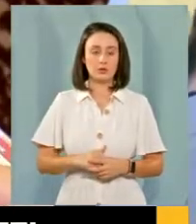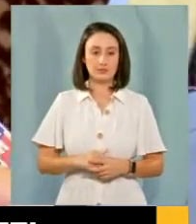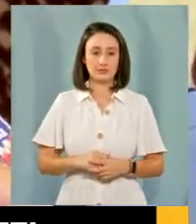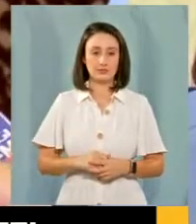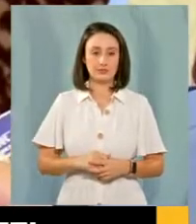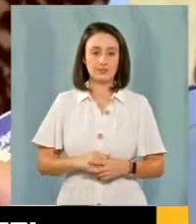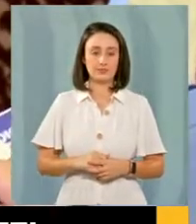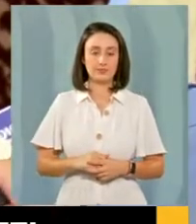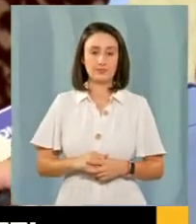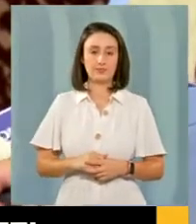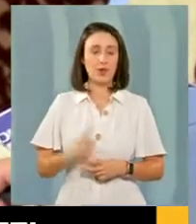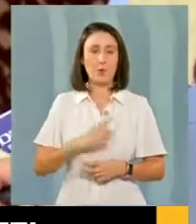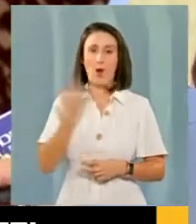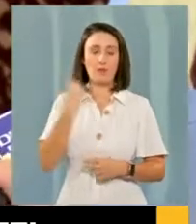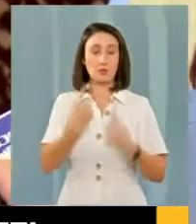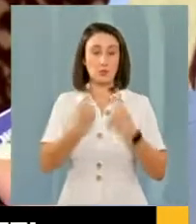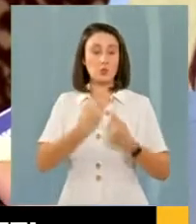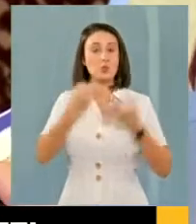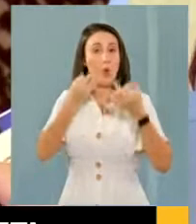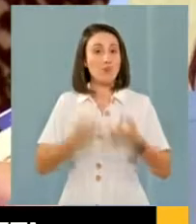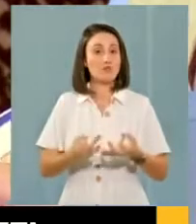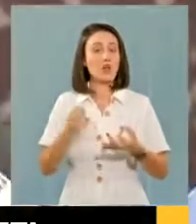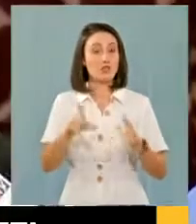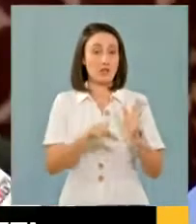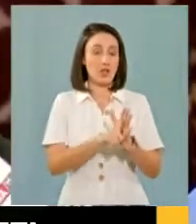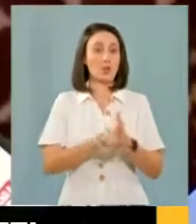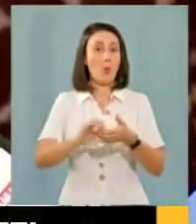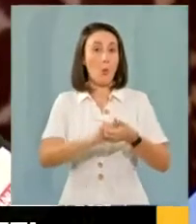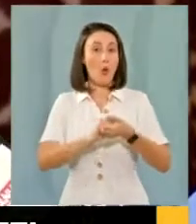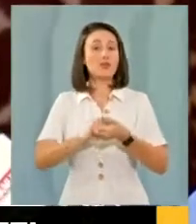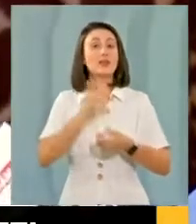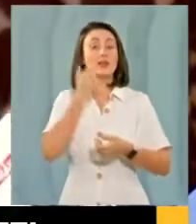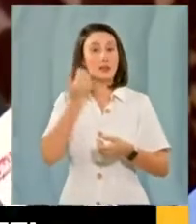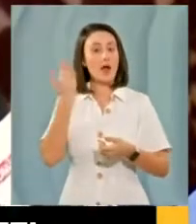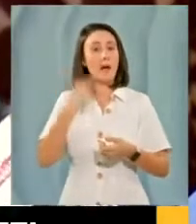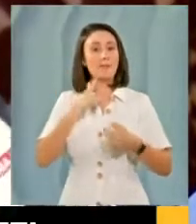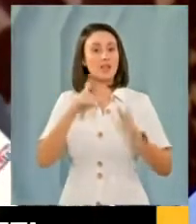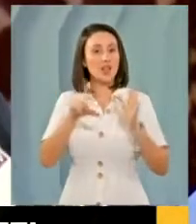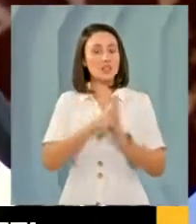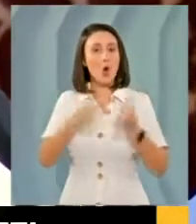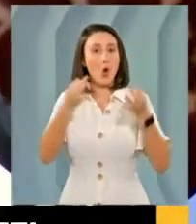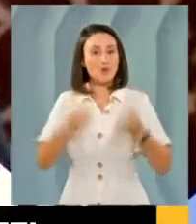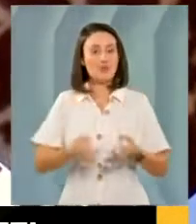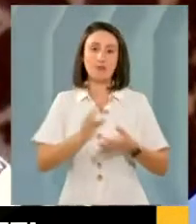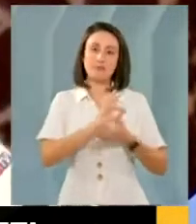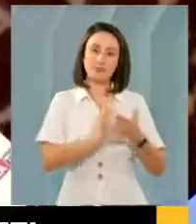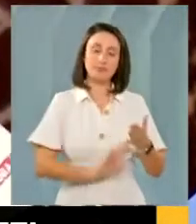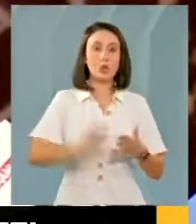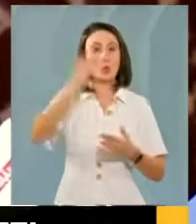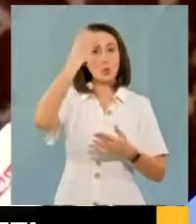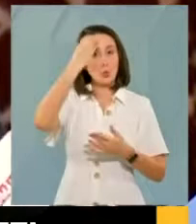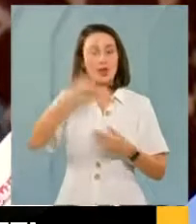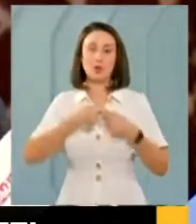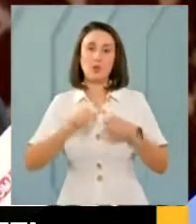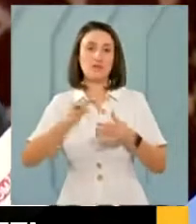nu am avut o discuție oficială pe aceste legi în coaliție. În momentul în care am legile oficiale trecute prin guvern cu